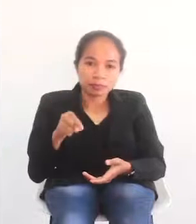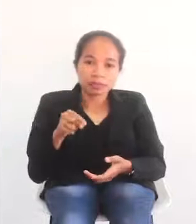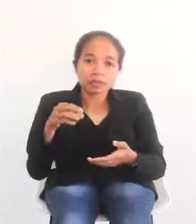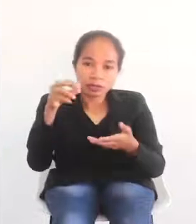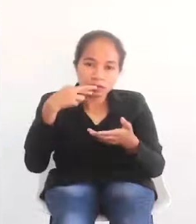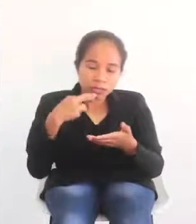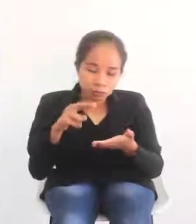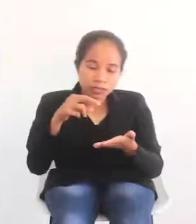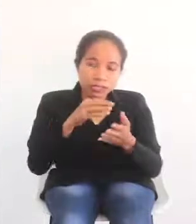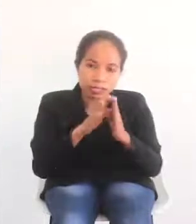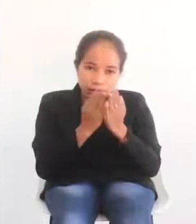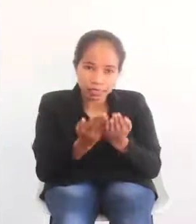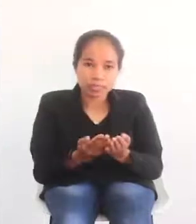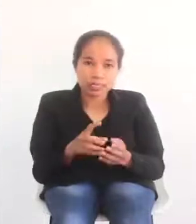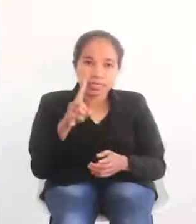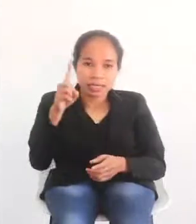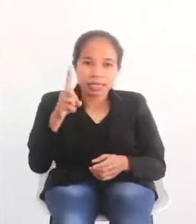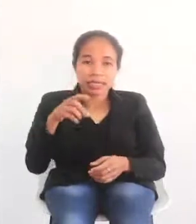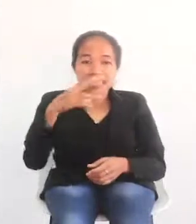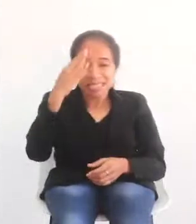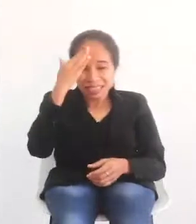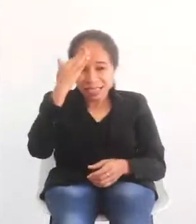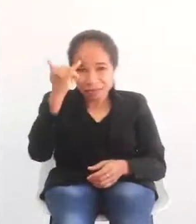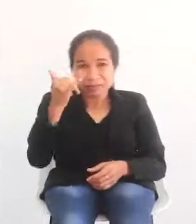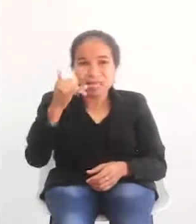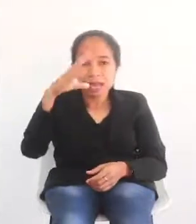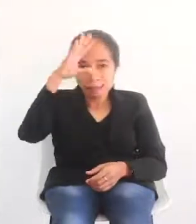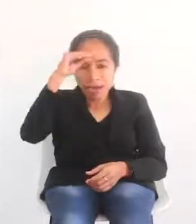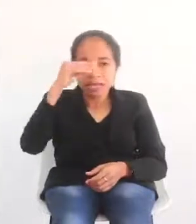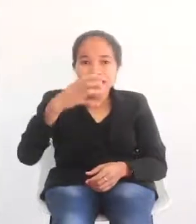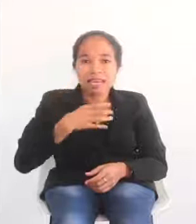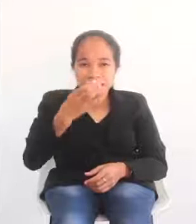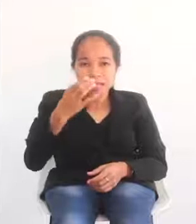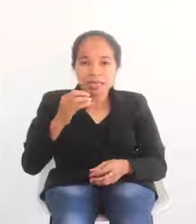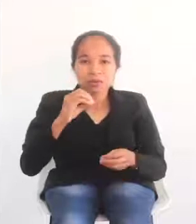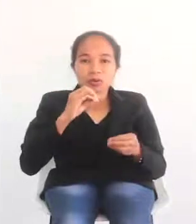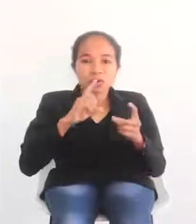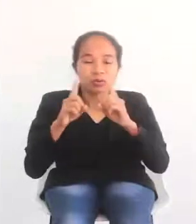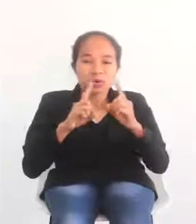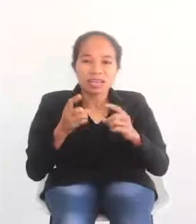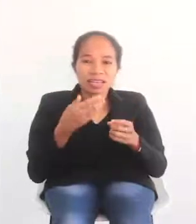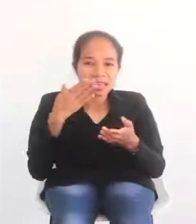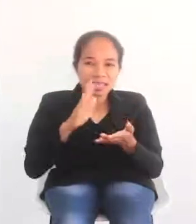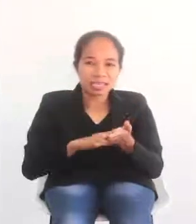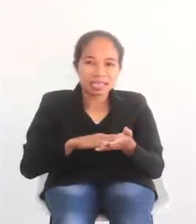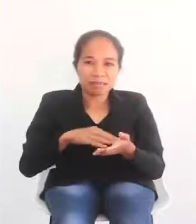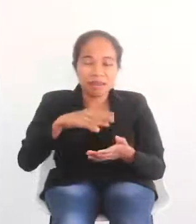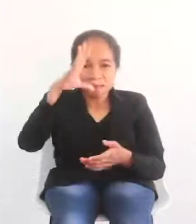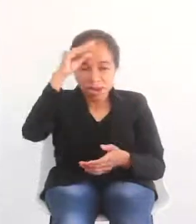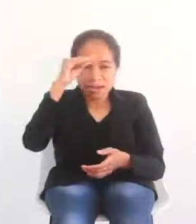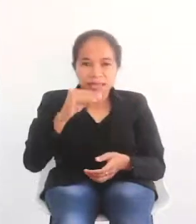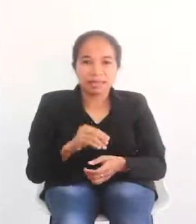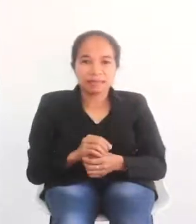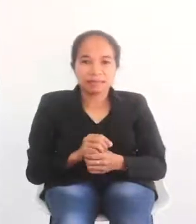kadernu. Ida, tansa Paulo no Luciano hakilar no kolia ad ba ilimatar. Maske hatene katak nia kolia